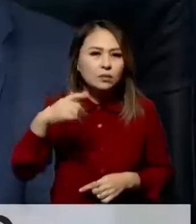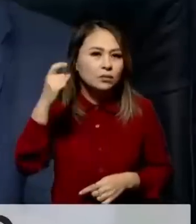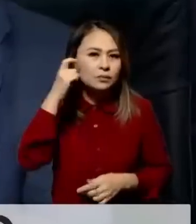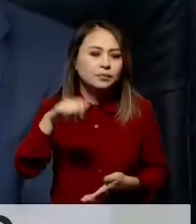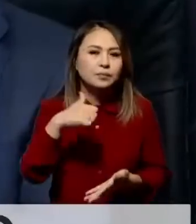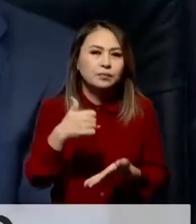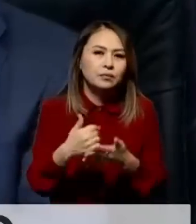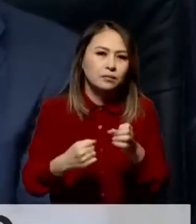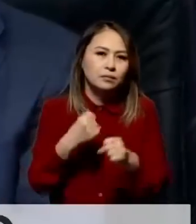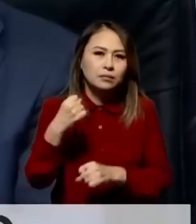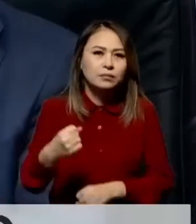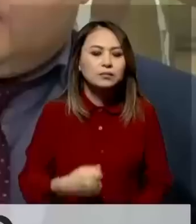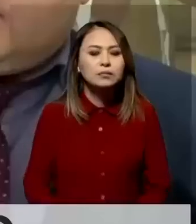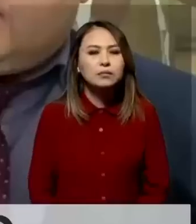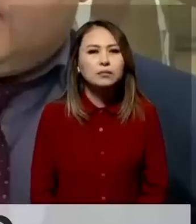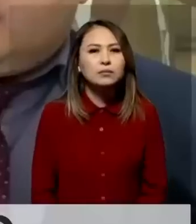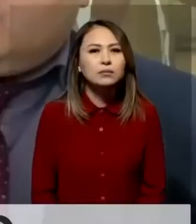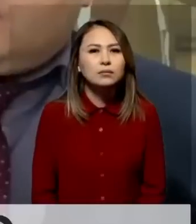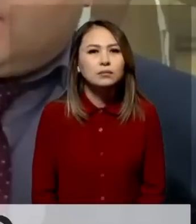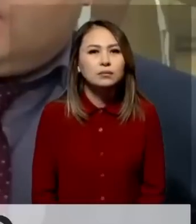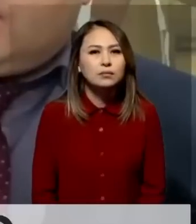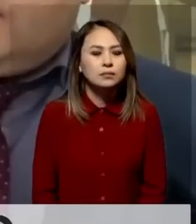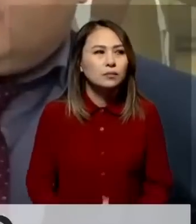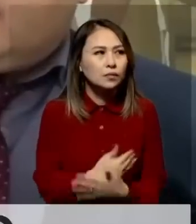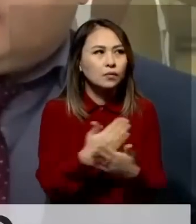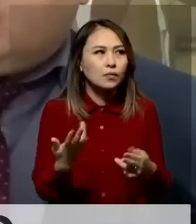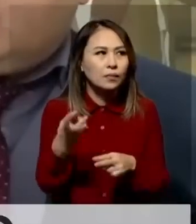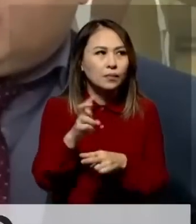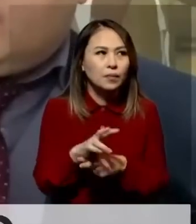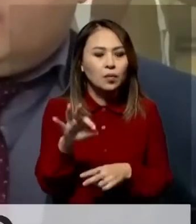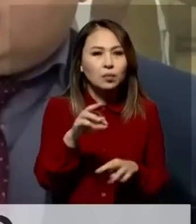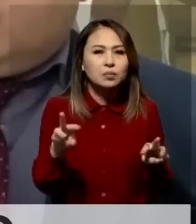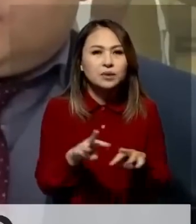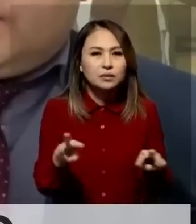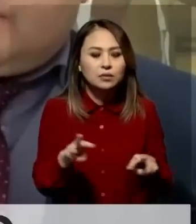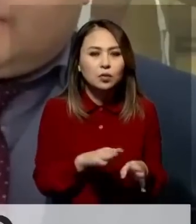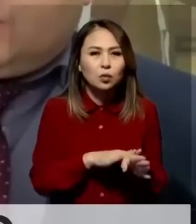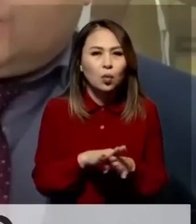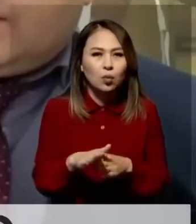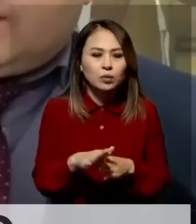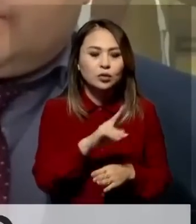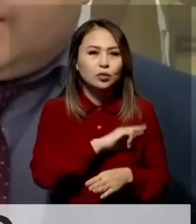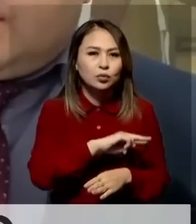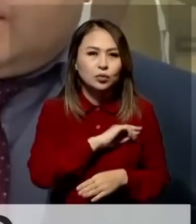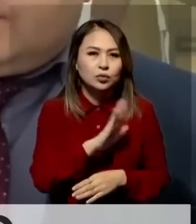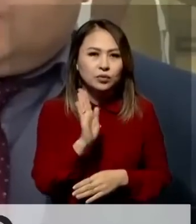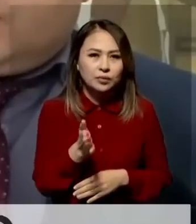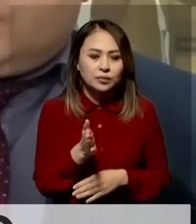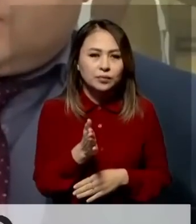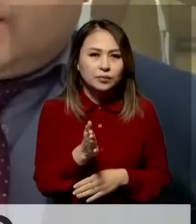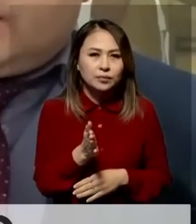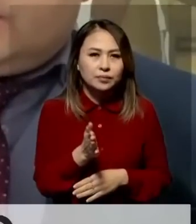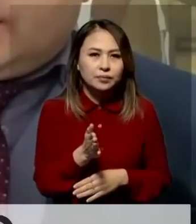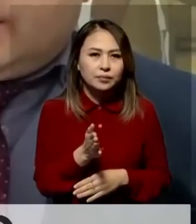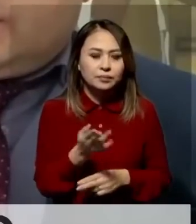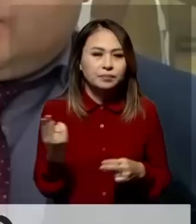басшылар тағайындалды. Енді бұл келген министрлер, менің ойымша, өздерінің ведомствосы бойынша толығымен жұмыс жасап, жұмыссыз